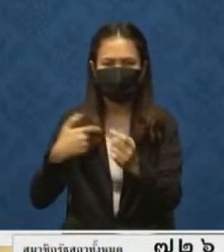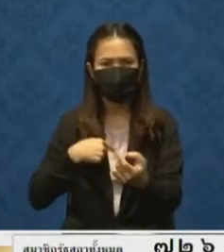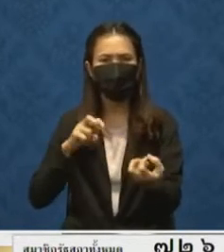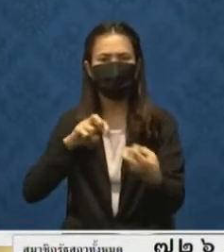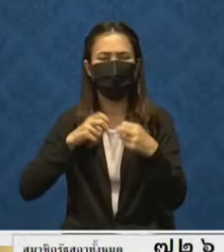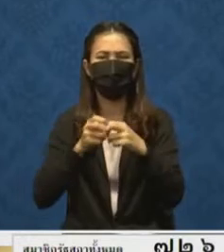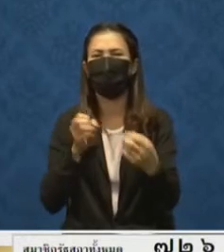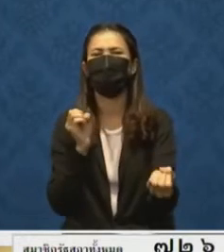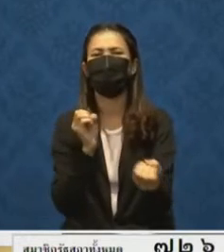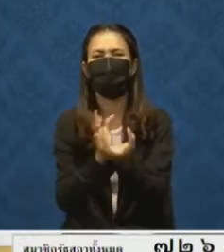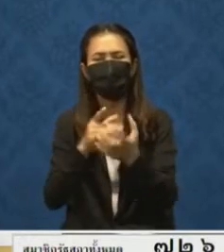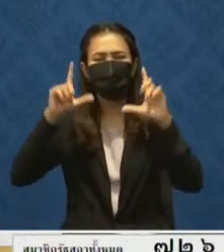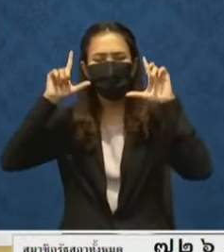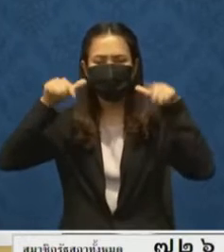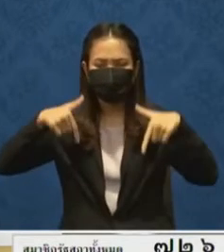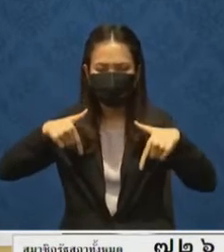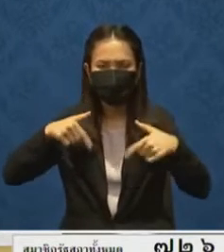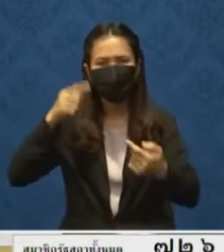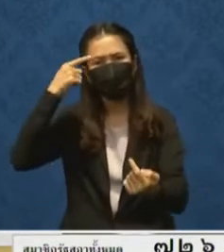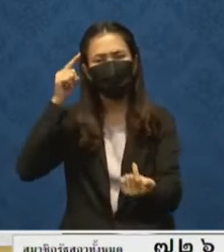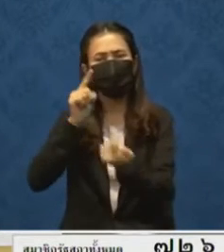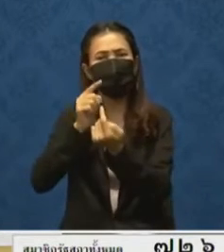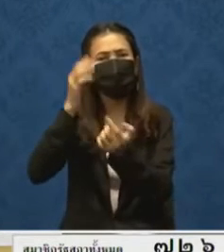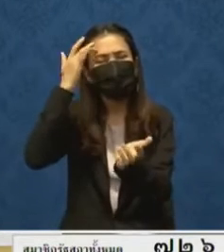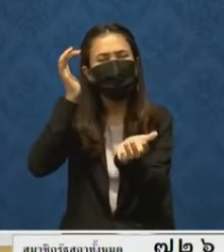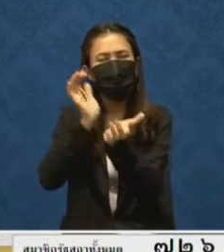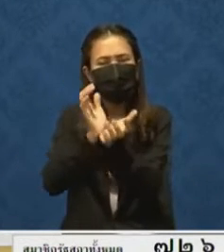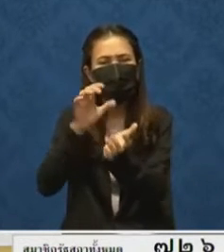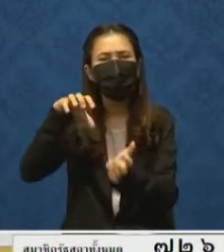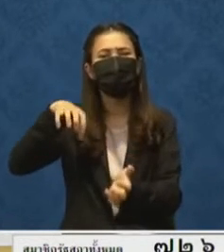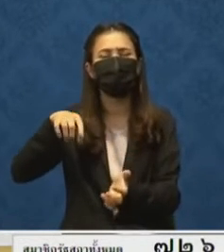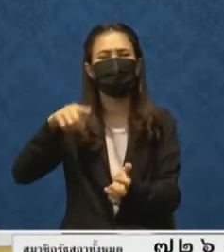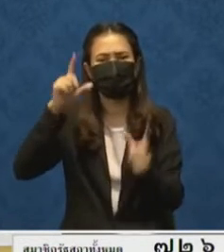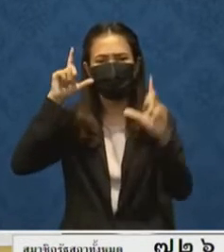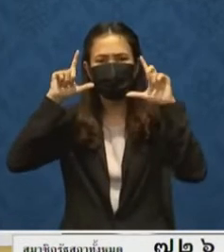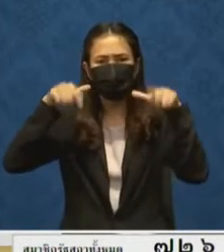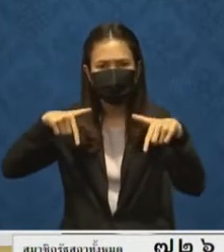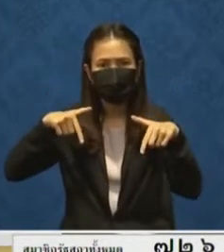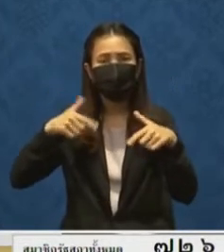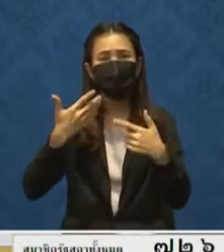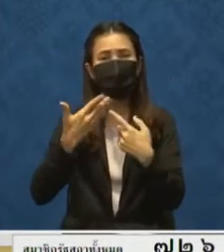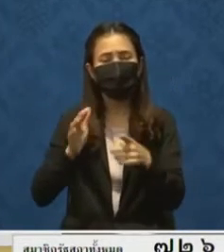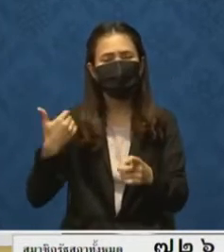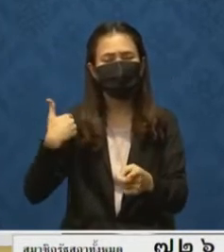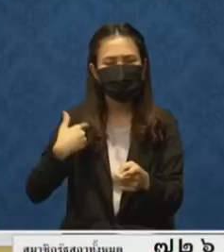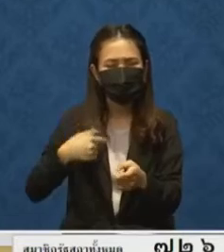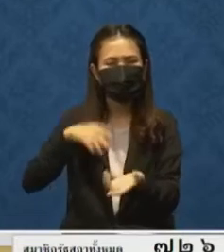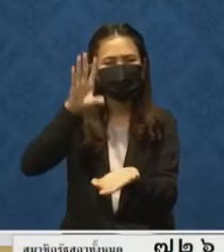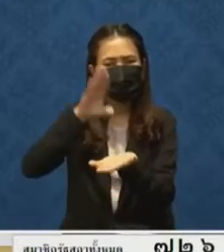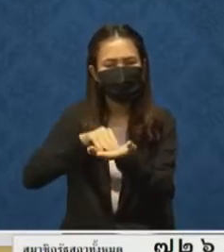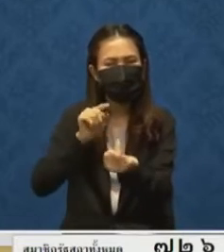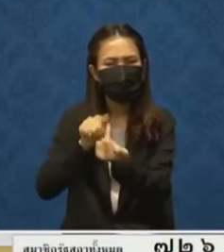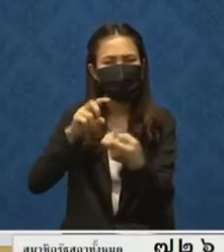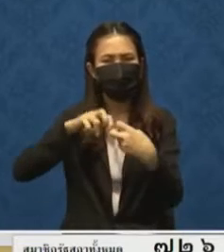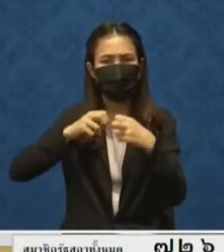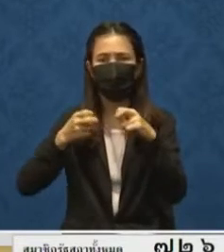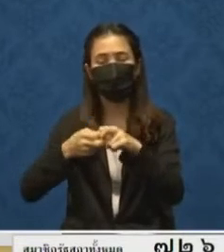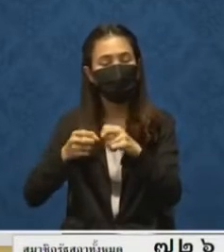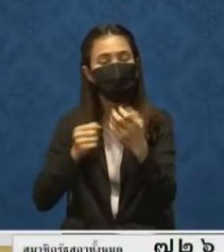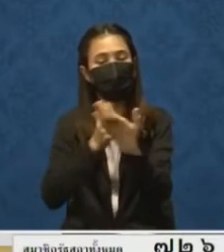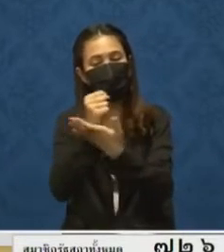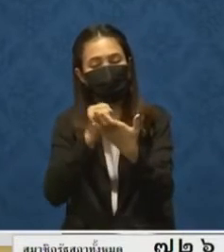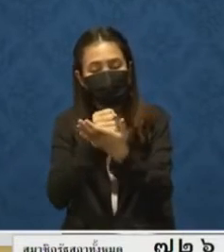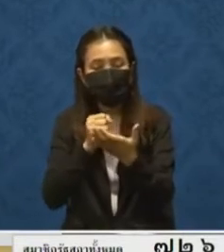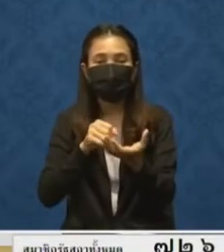คุจะลาmองบน เรองอะไรต่ๆมากมาย c